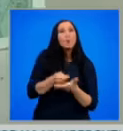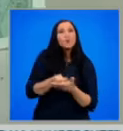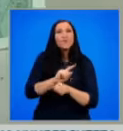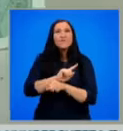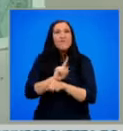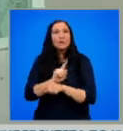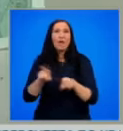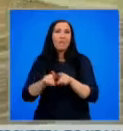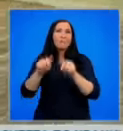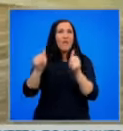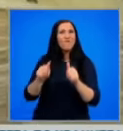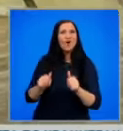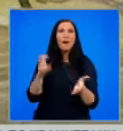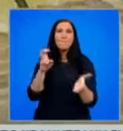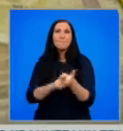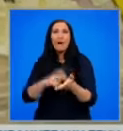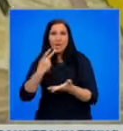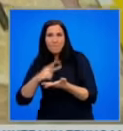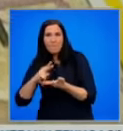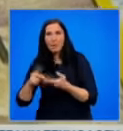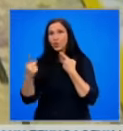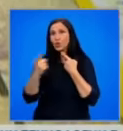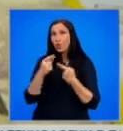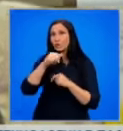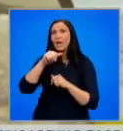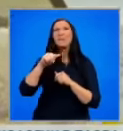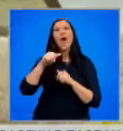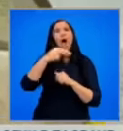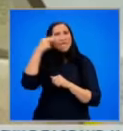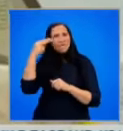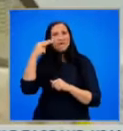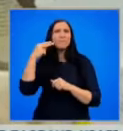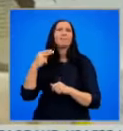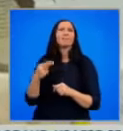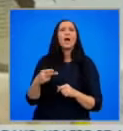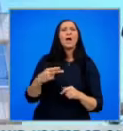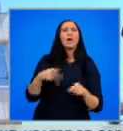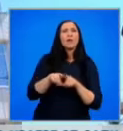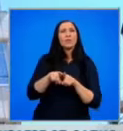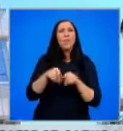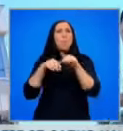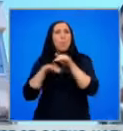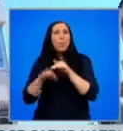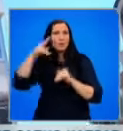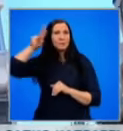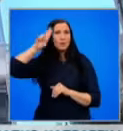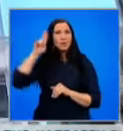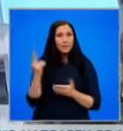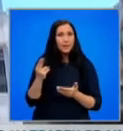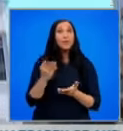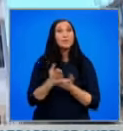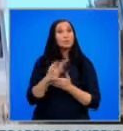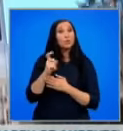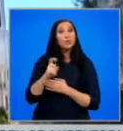на банкови преводи, под формата на договори между фирми, подизпълнители на подизпълнители, преводи в офшорни сметки. Според Георгиев, хора